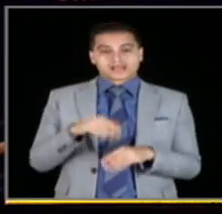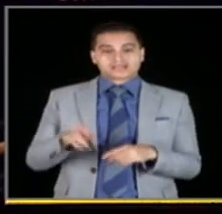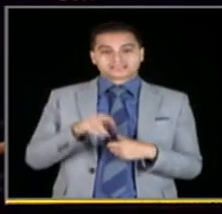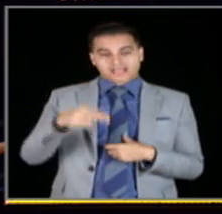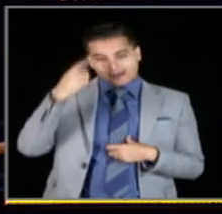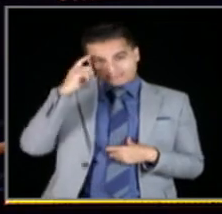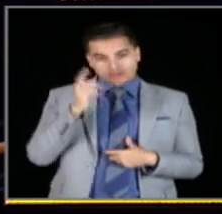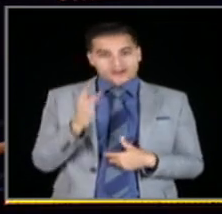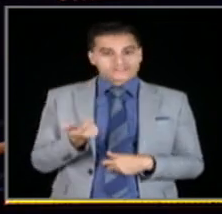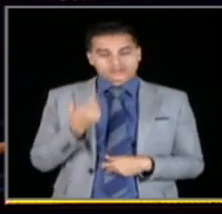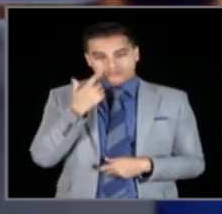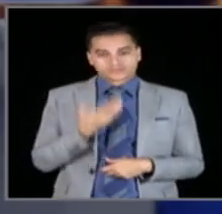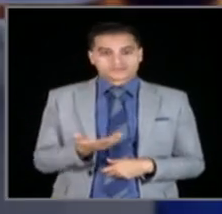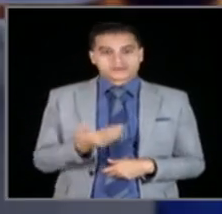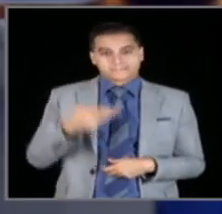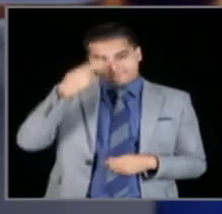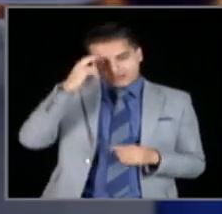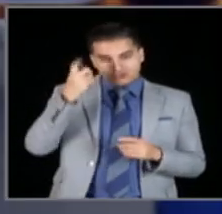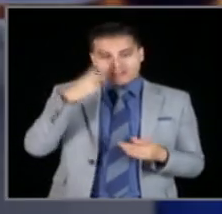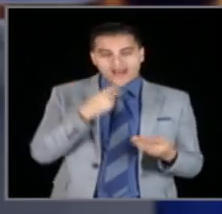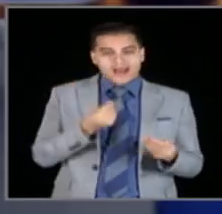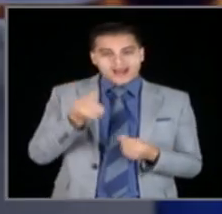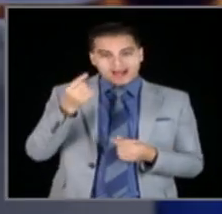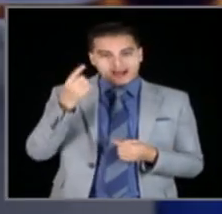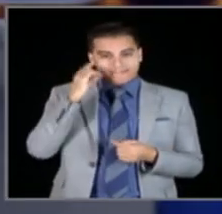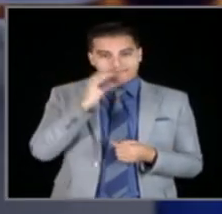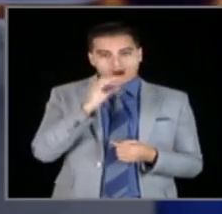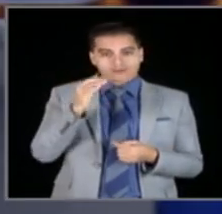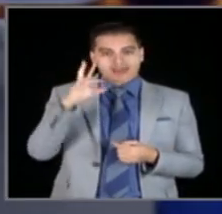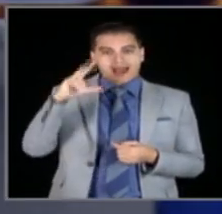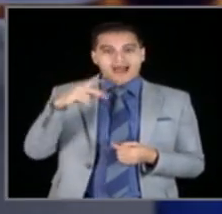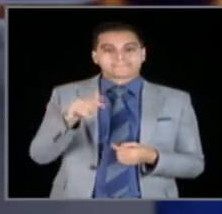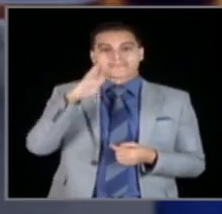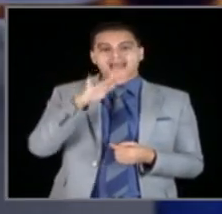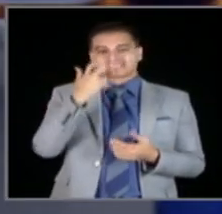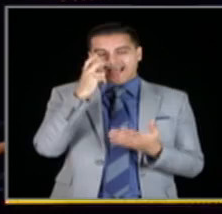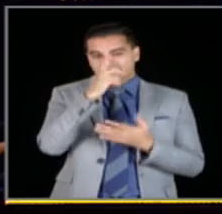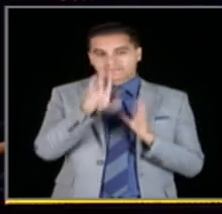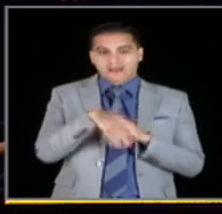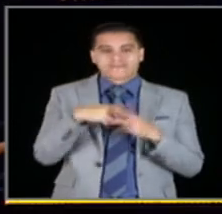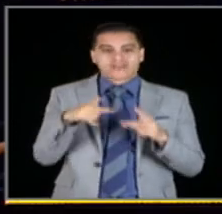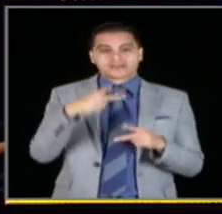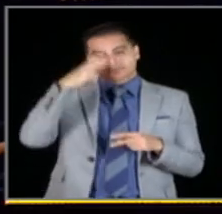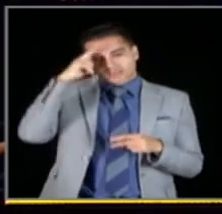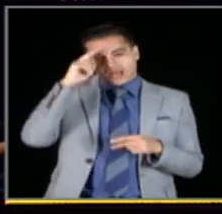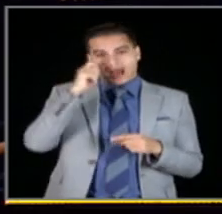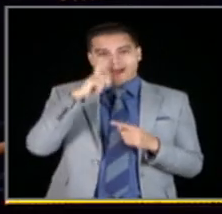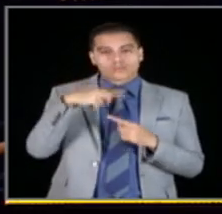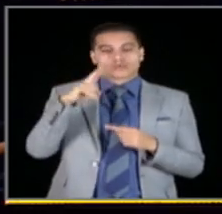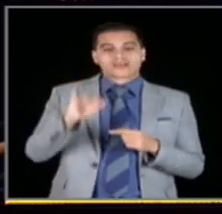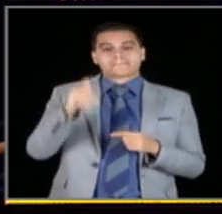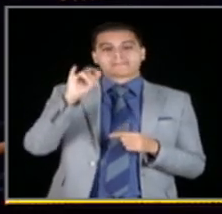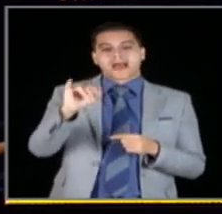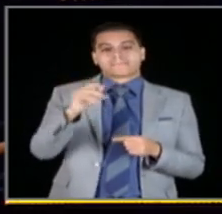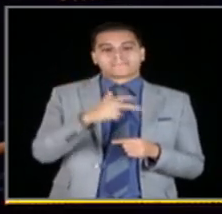ما تجاوبتش. من هو الشاعر العباسي مؤلف قصيدة فتح أبو تمام؟ فتح